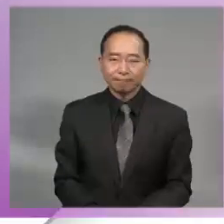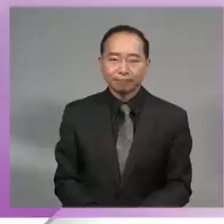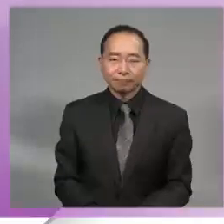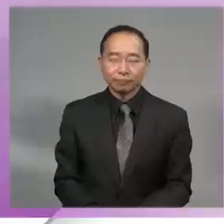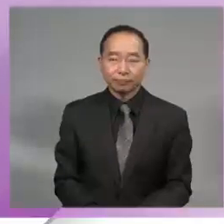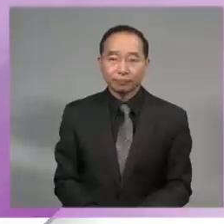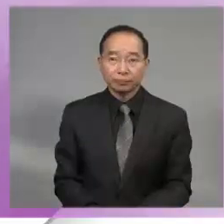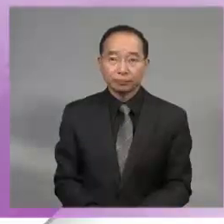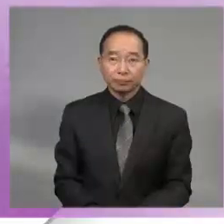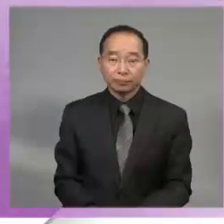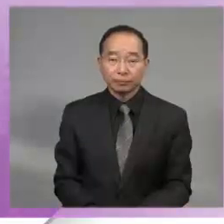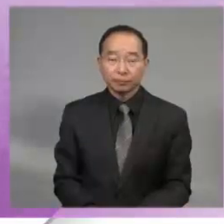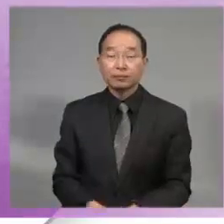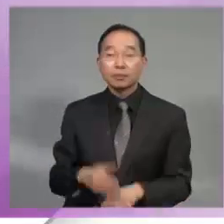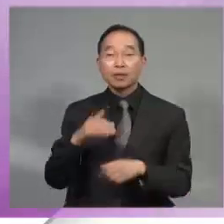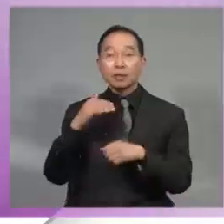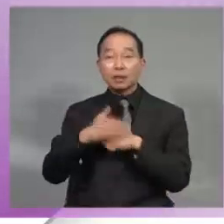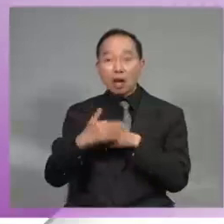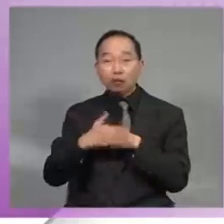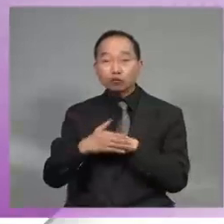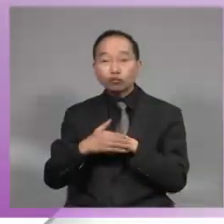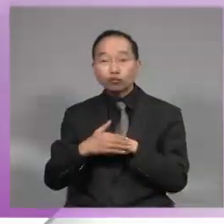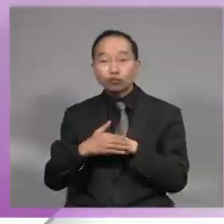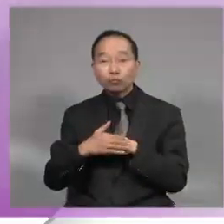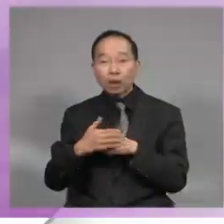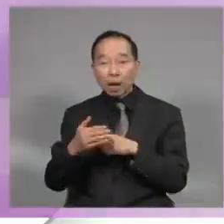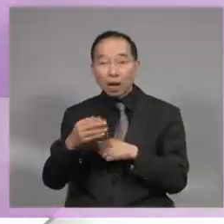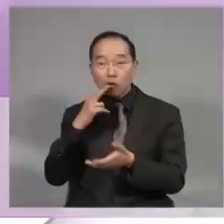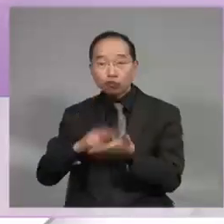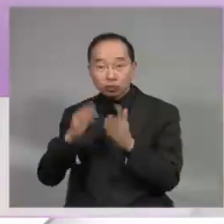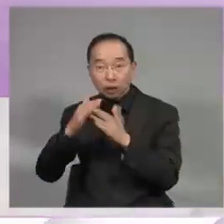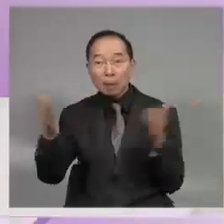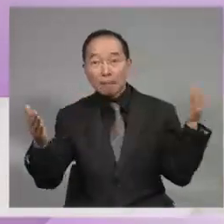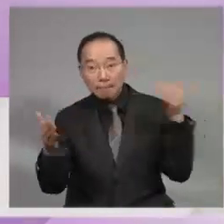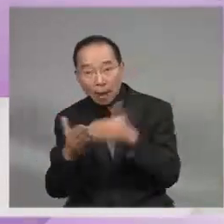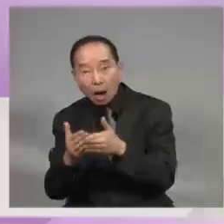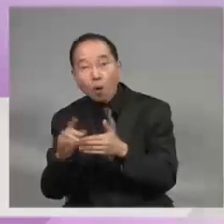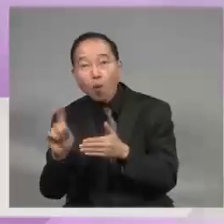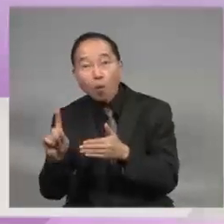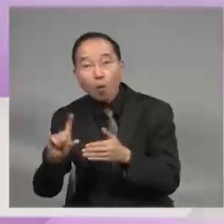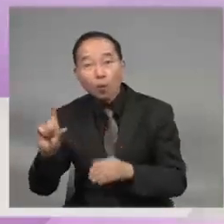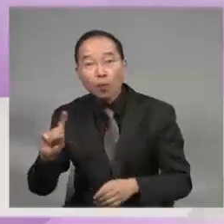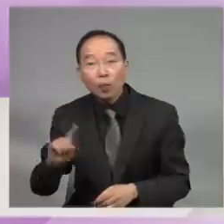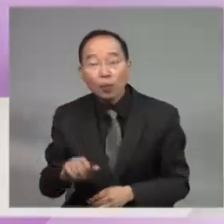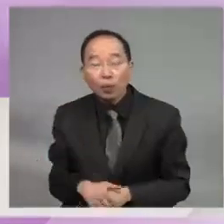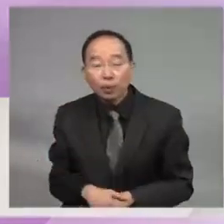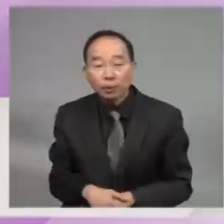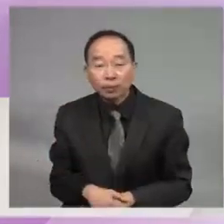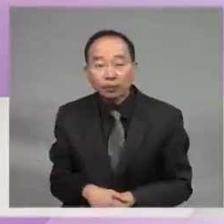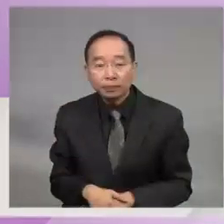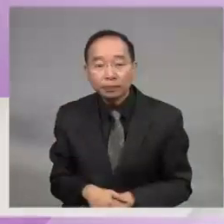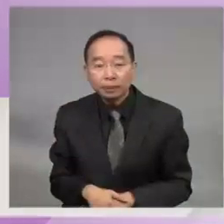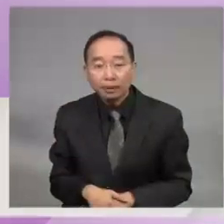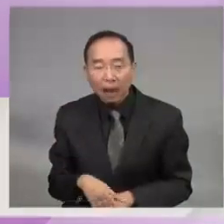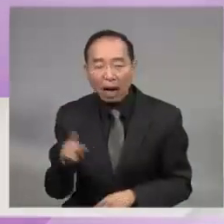우체국으로 간 대구 상황을 살펴볼까요? 네. 자, 관외 이제 사전 투표함이 우체국